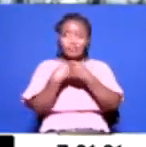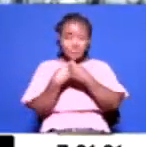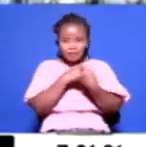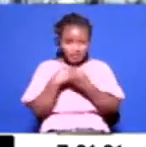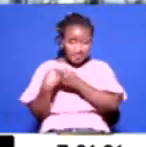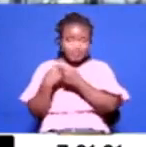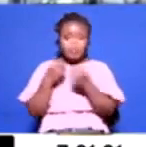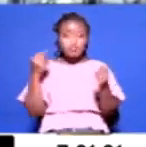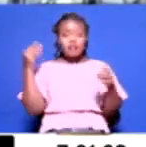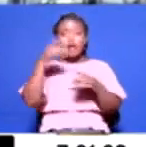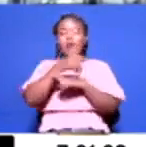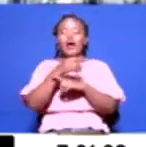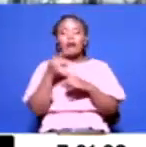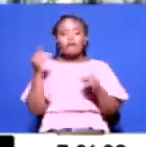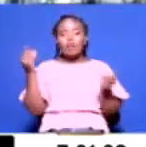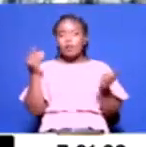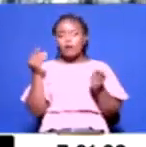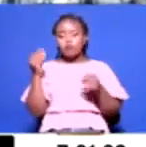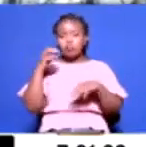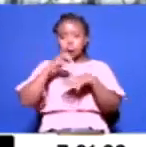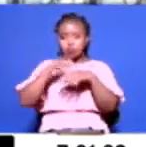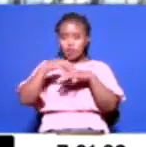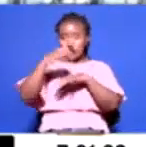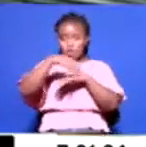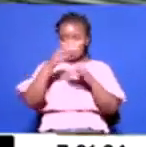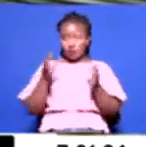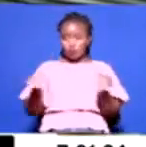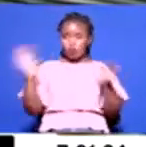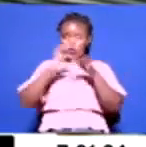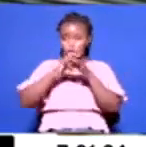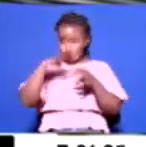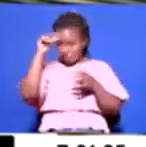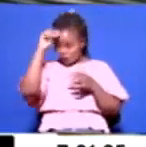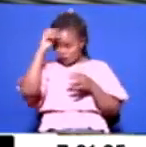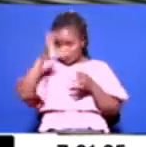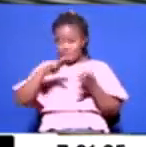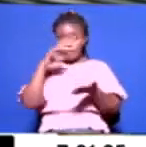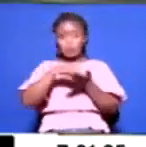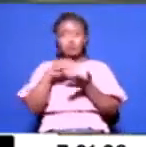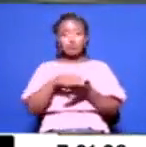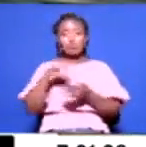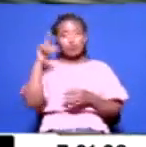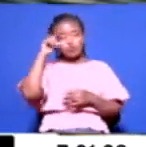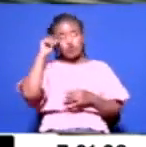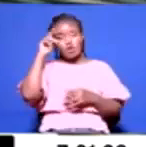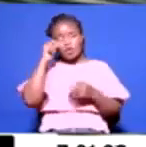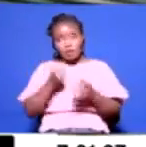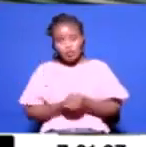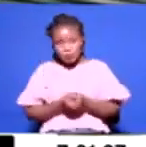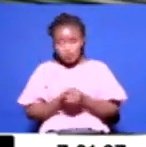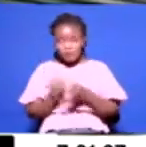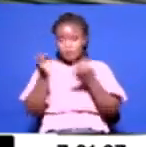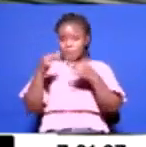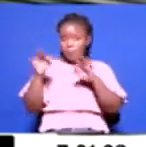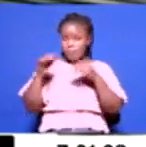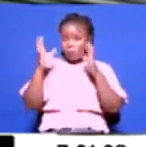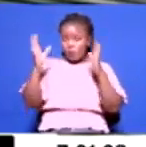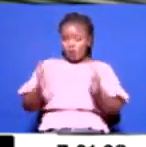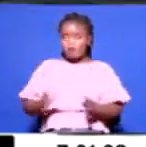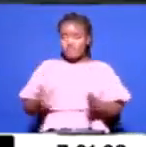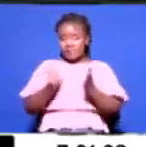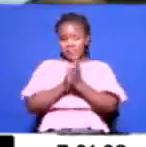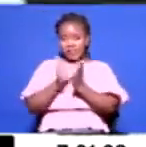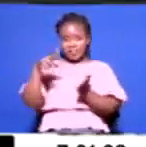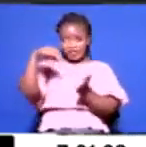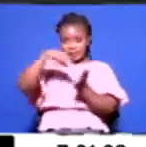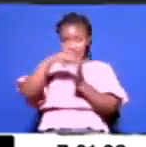wa Nairobi Mike Mbuvi Sonko kwenye kinyang'anyiro cha ugavana wa Mombasa. Maafisa na wawaniaji wa chama hicho walidai kwamba